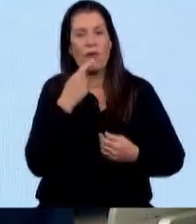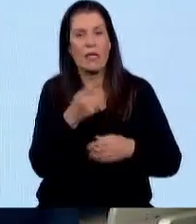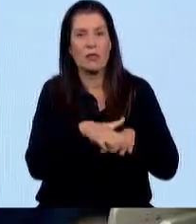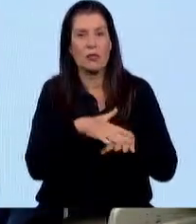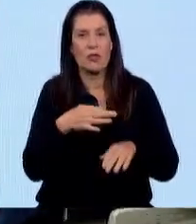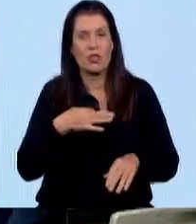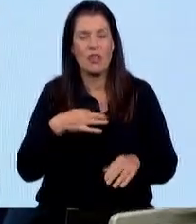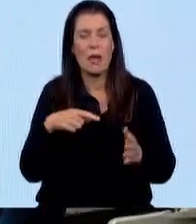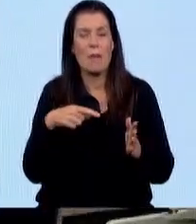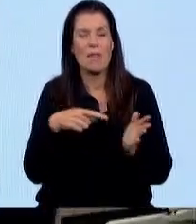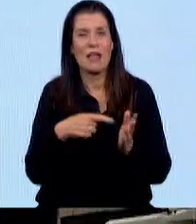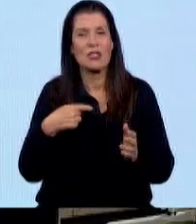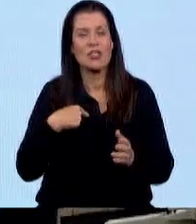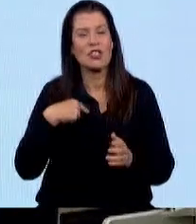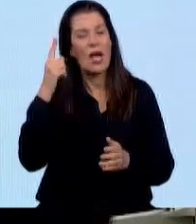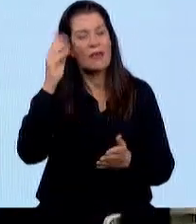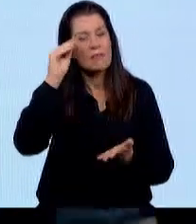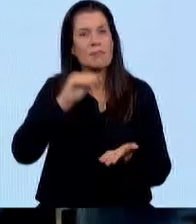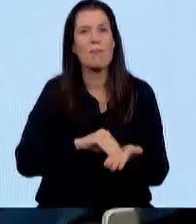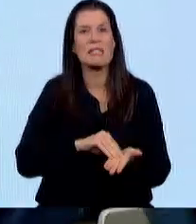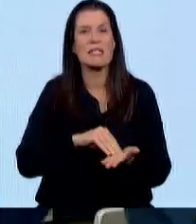דביר לשוקולד קפה.